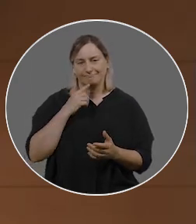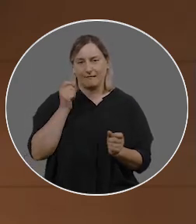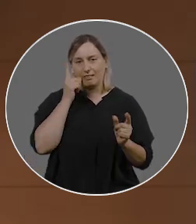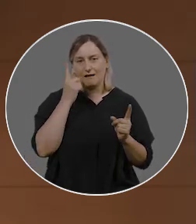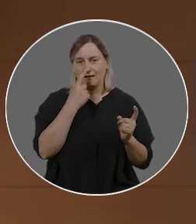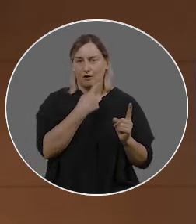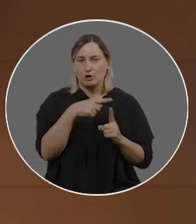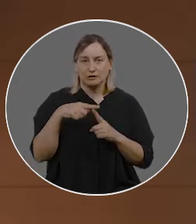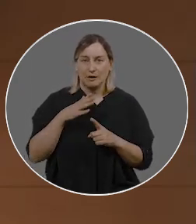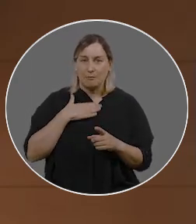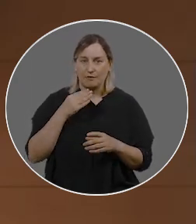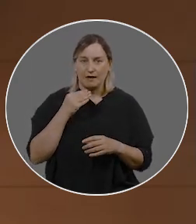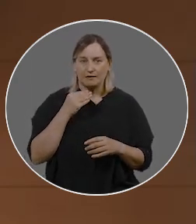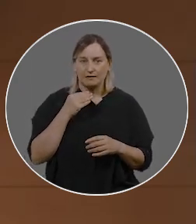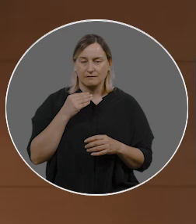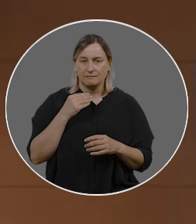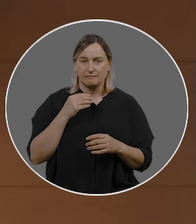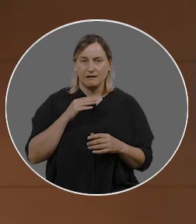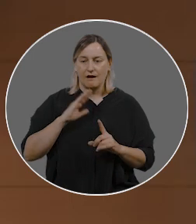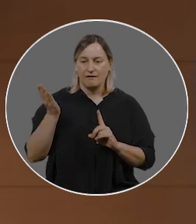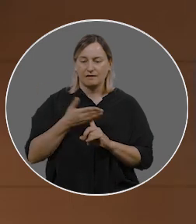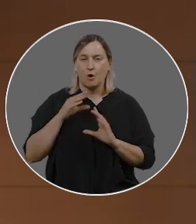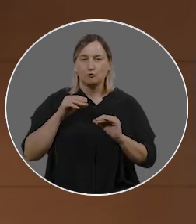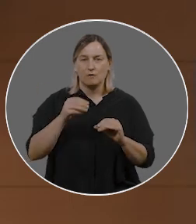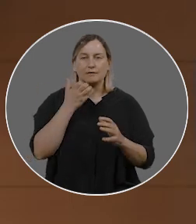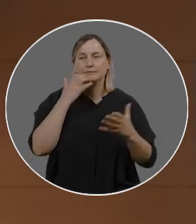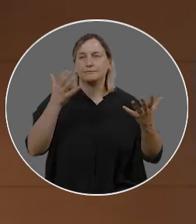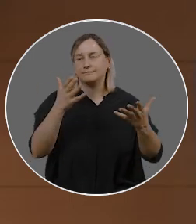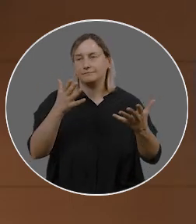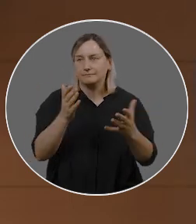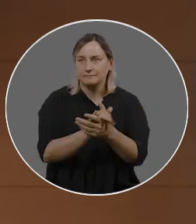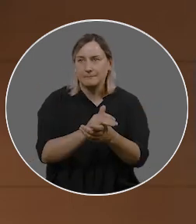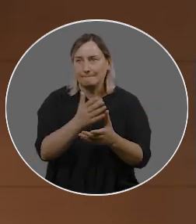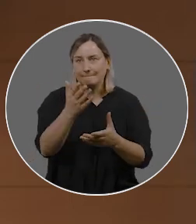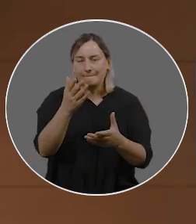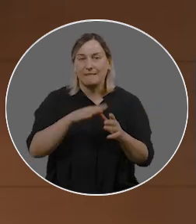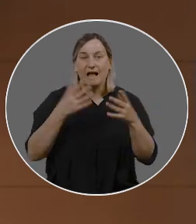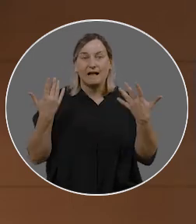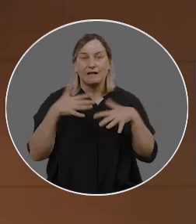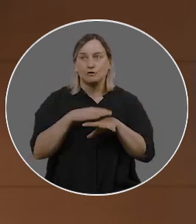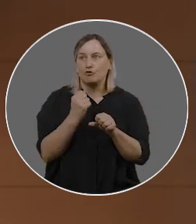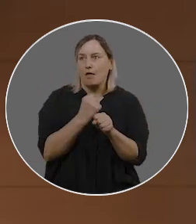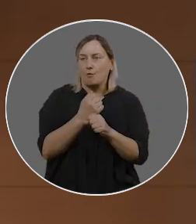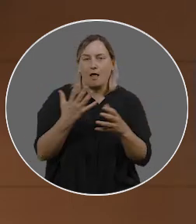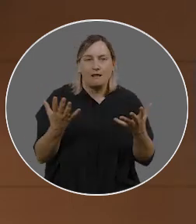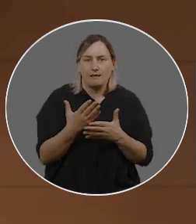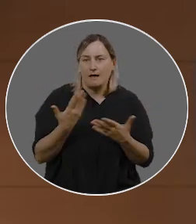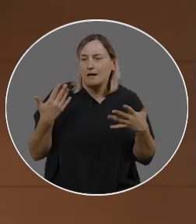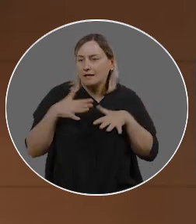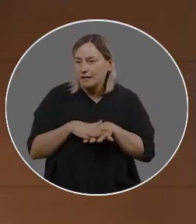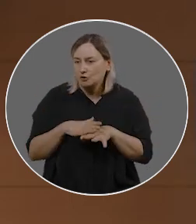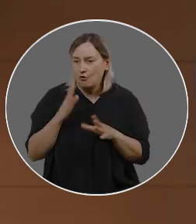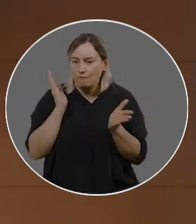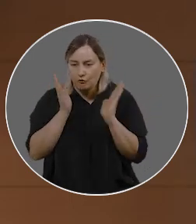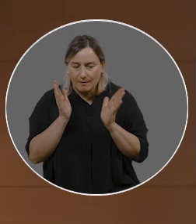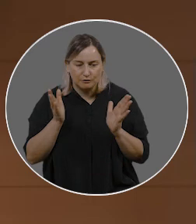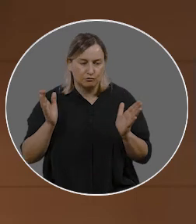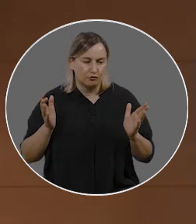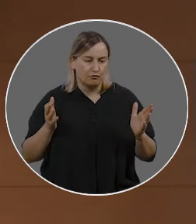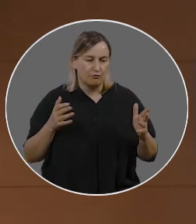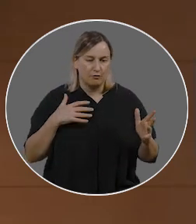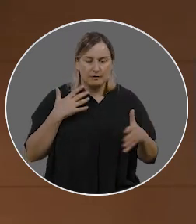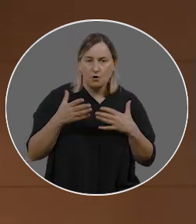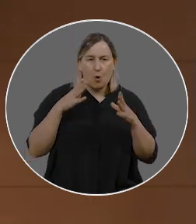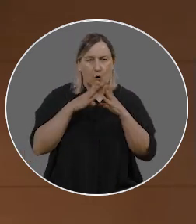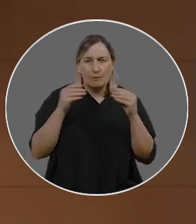que hi ha coses que poden deixar fora usuaris. És que inclús en la integració laboral o en la integració a la formació, a